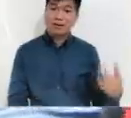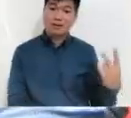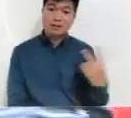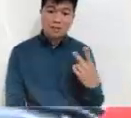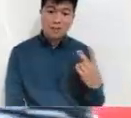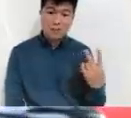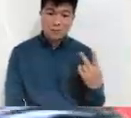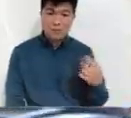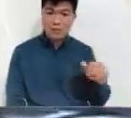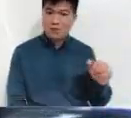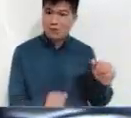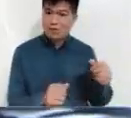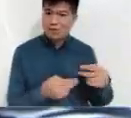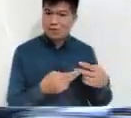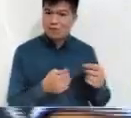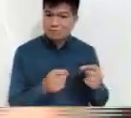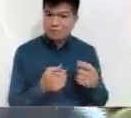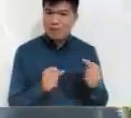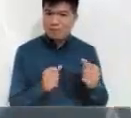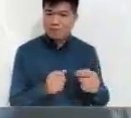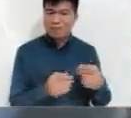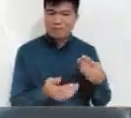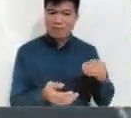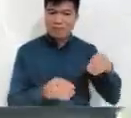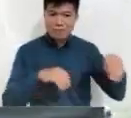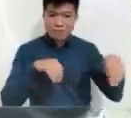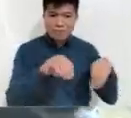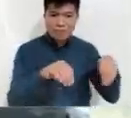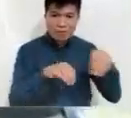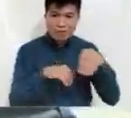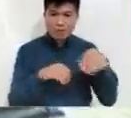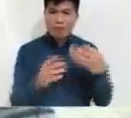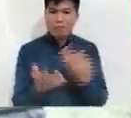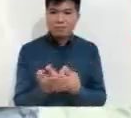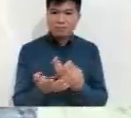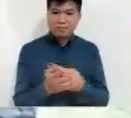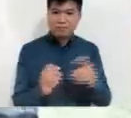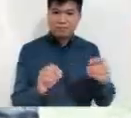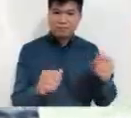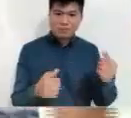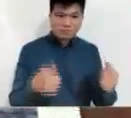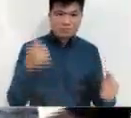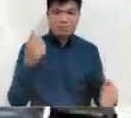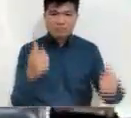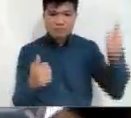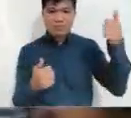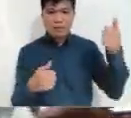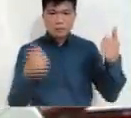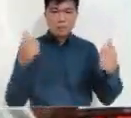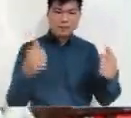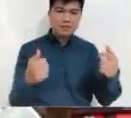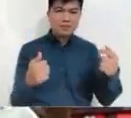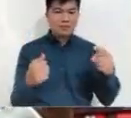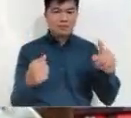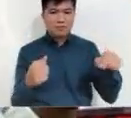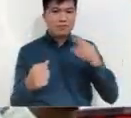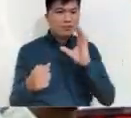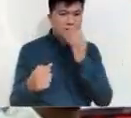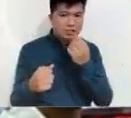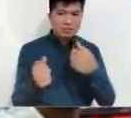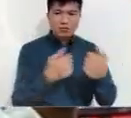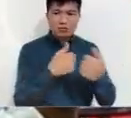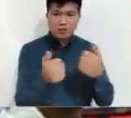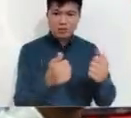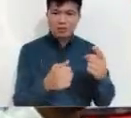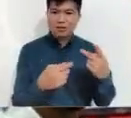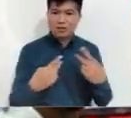isa. Nagpupustahan kami. Nagpupustahan kami. Kasi meron may bet kami. Meron kami kanya-kanyang bet. Oo. Kaya may pisikalan, oo.